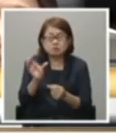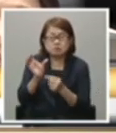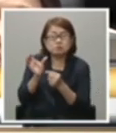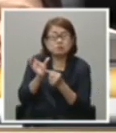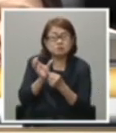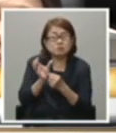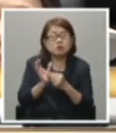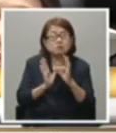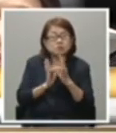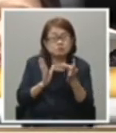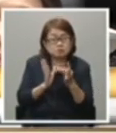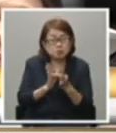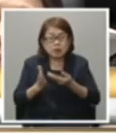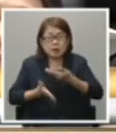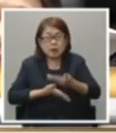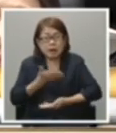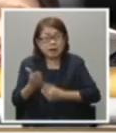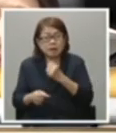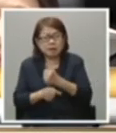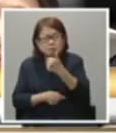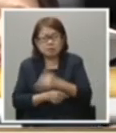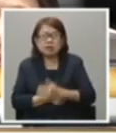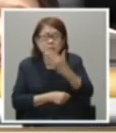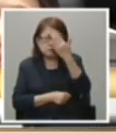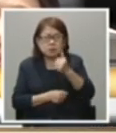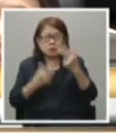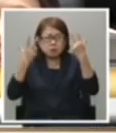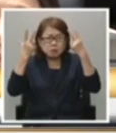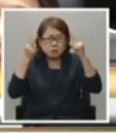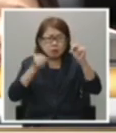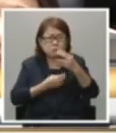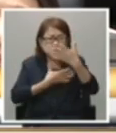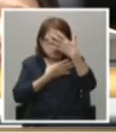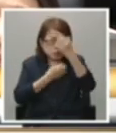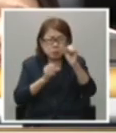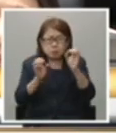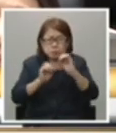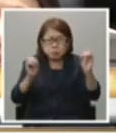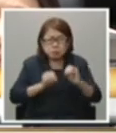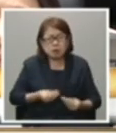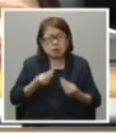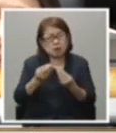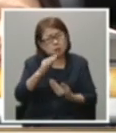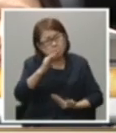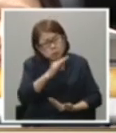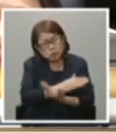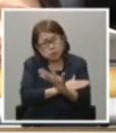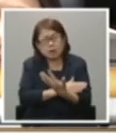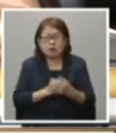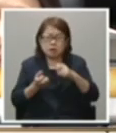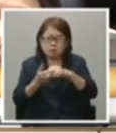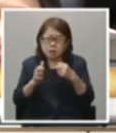าท่านนายกไม่เคยสนใจไม่เคยให้ความสำคัญกับโอกาสและก็ปัญหา